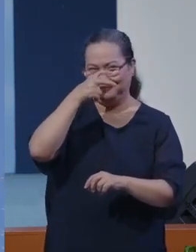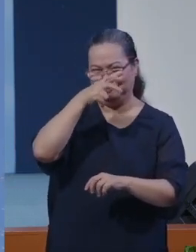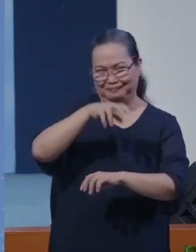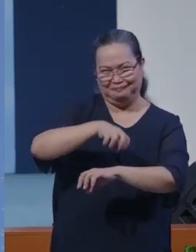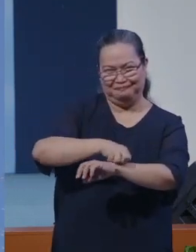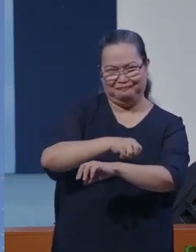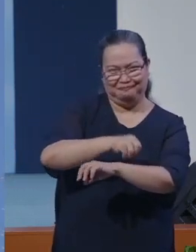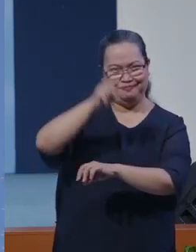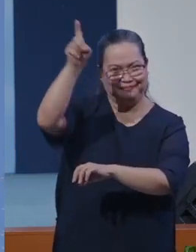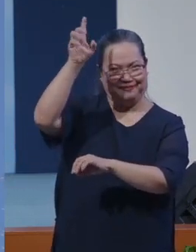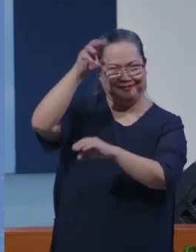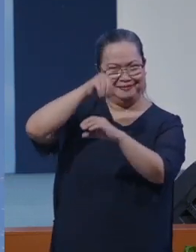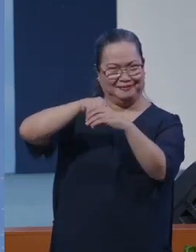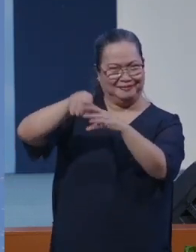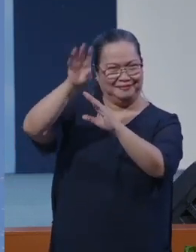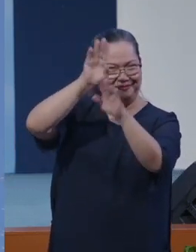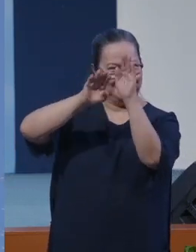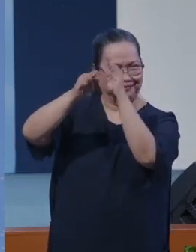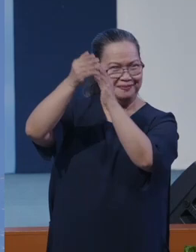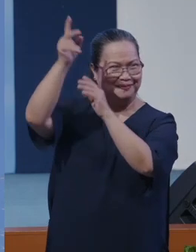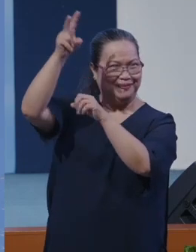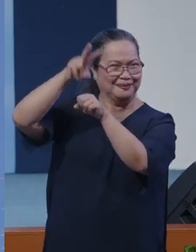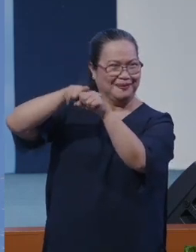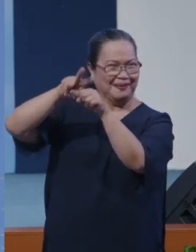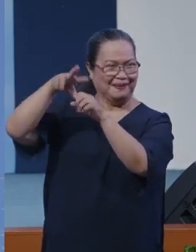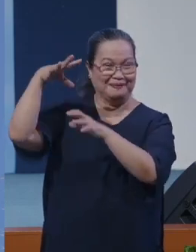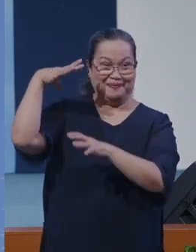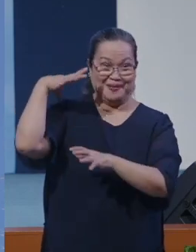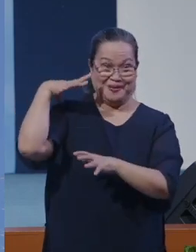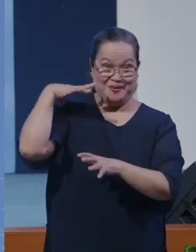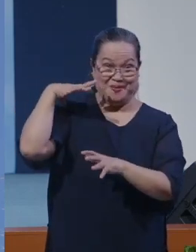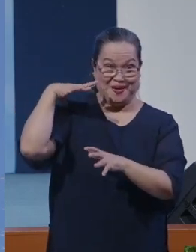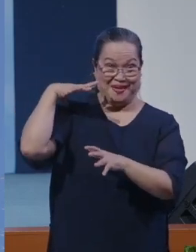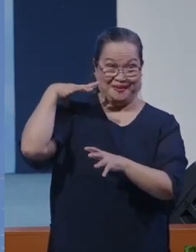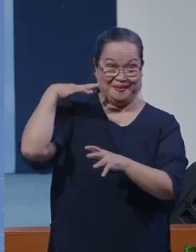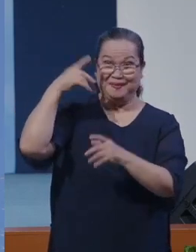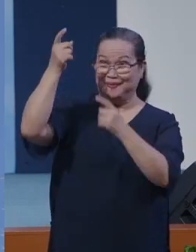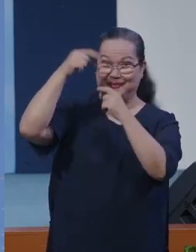langit ay naroroon, hihintayin ang ating pagdating doon.